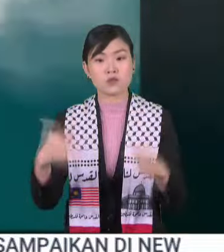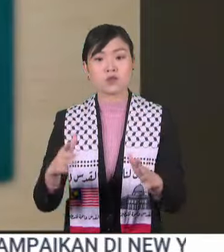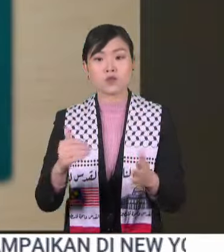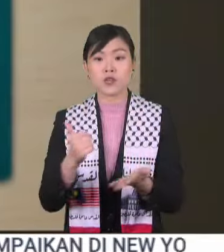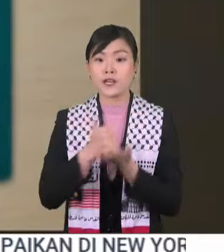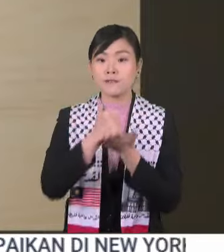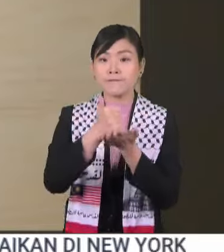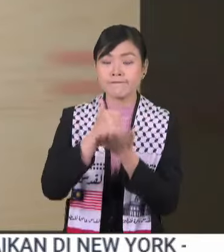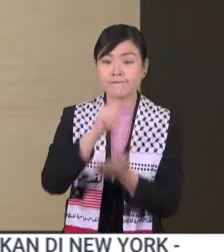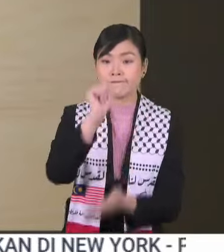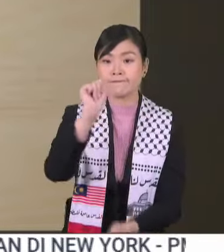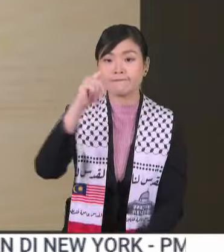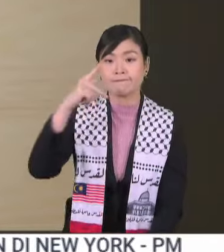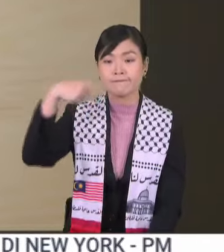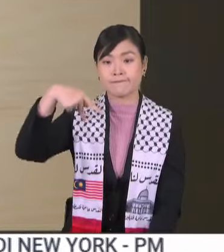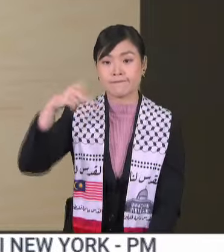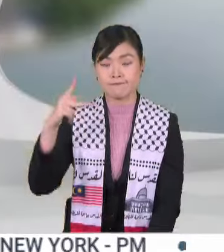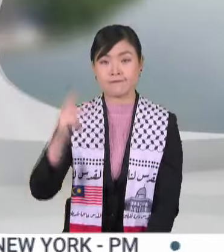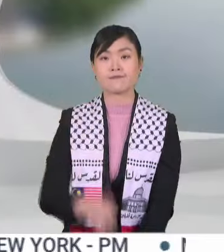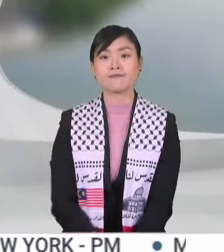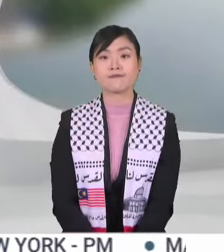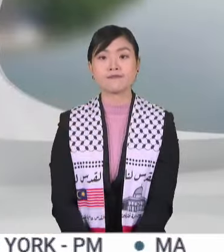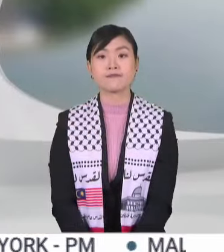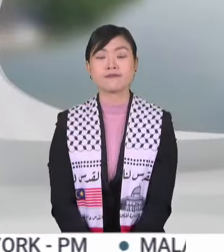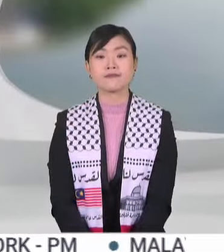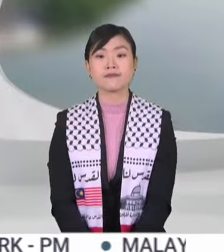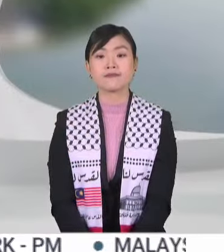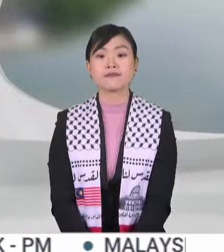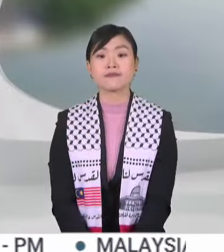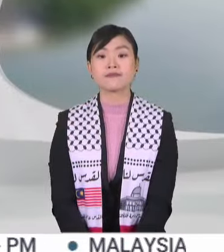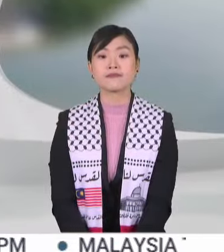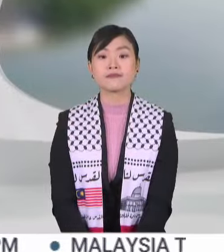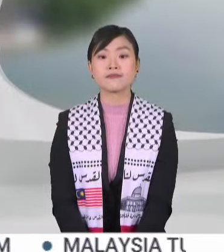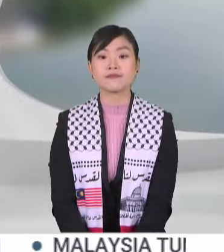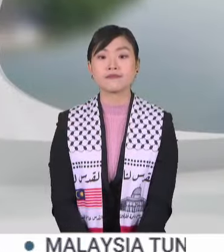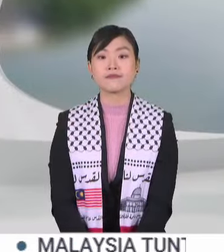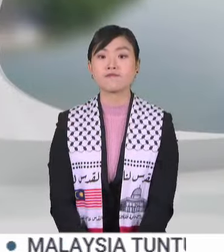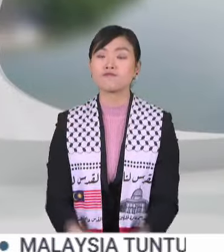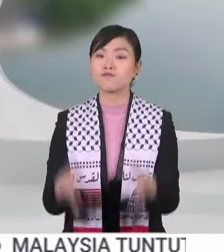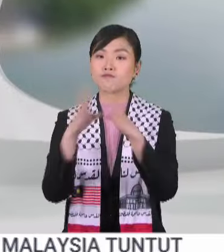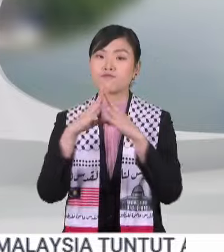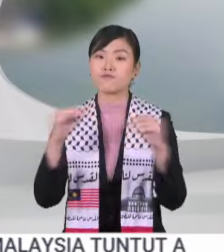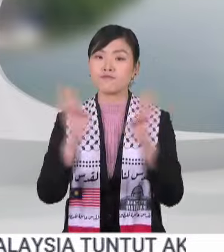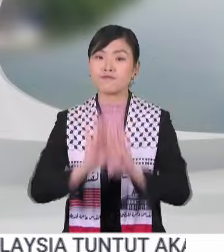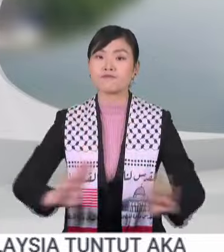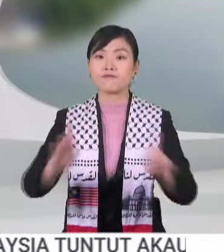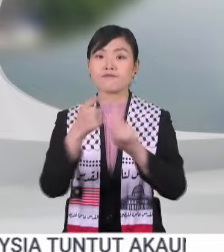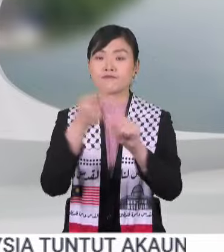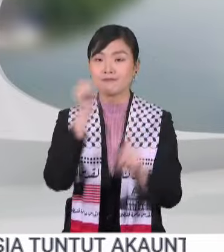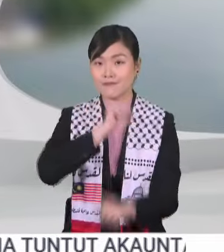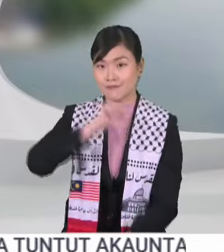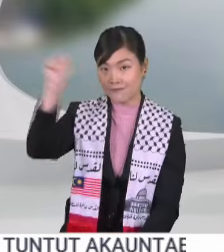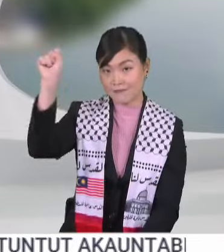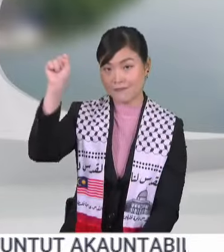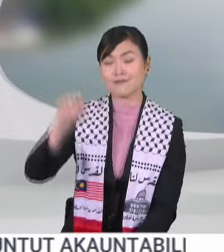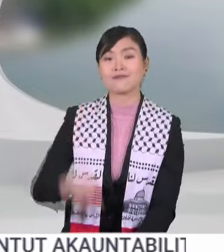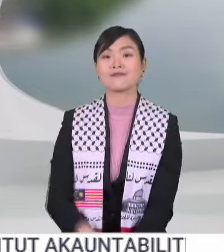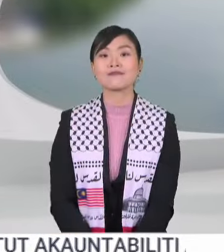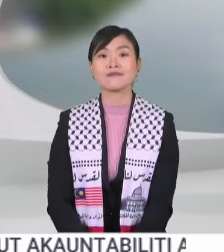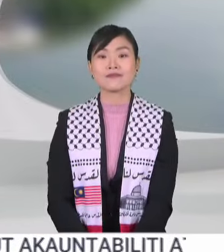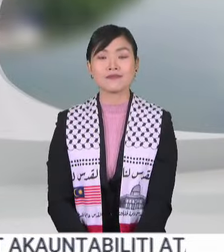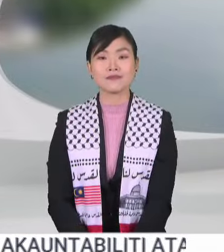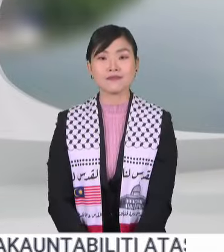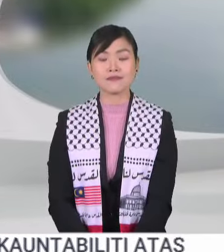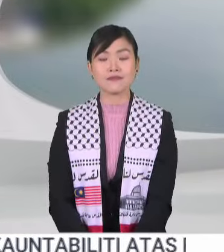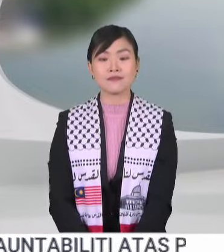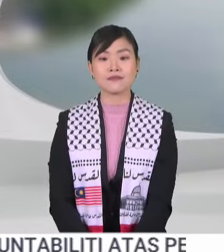pengurusan kredit akpk baikki paparan berita dari Sabah untuk petang ini dari sungai hingga Segara